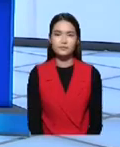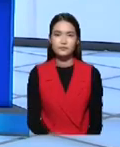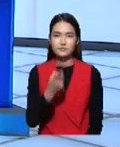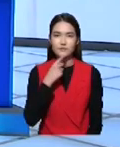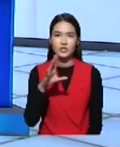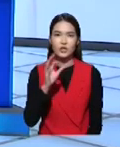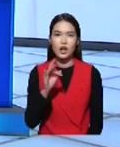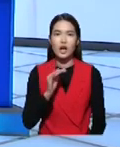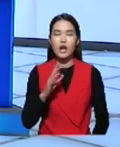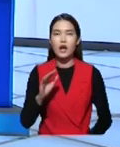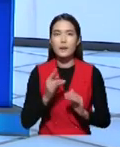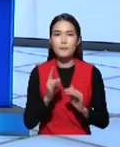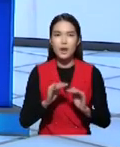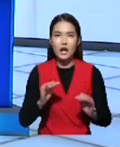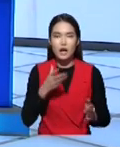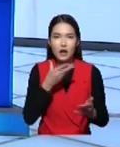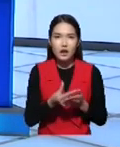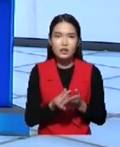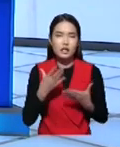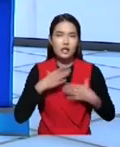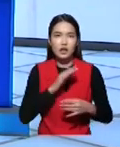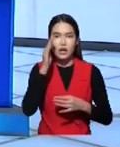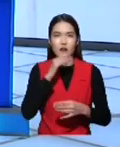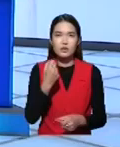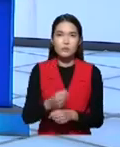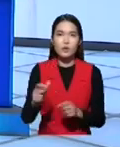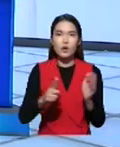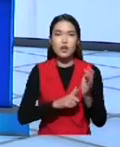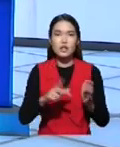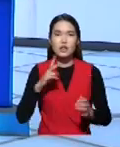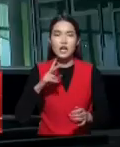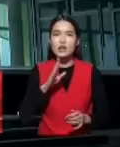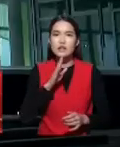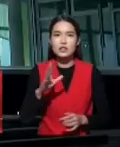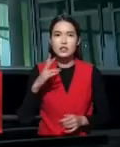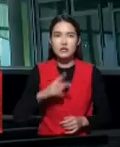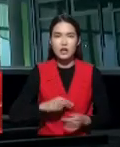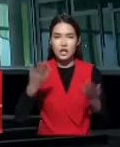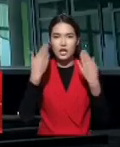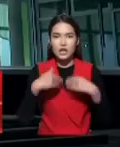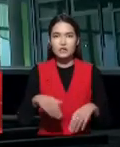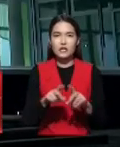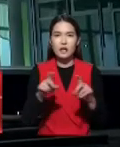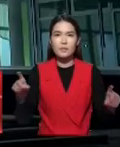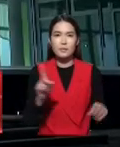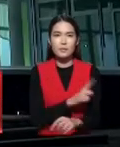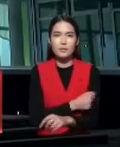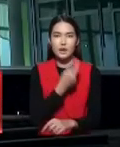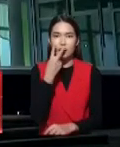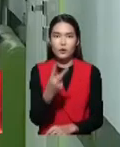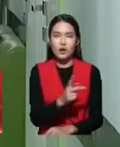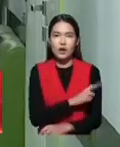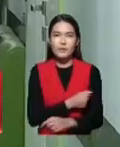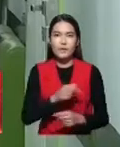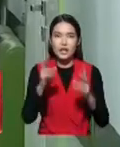Қызылжарда баласымен тіл табыса алмаған атана оны соққыға жыққан. 7 жасар қыз баланың денесіндегі жарақаттарды мектеп медбикесі көріпті.